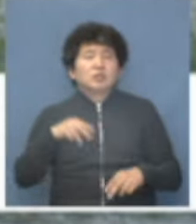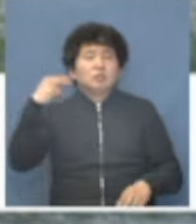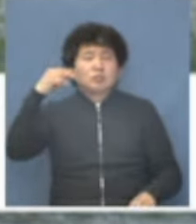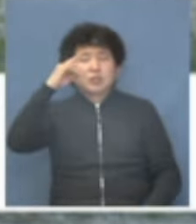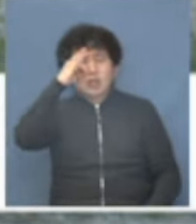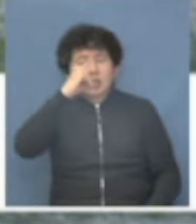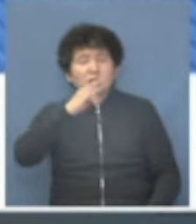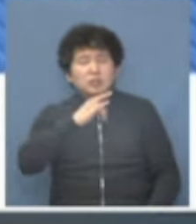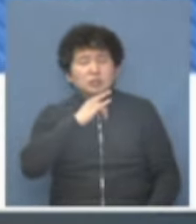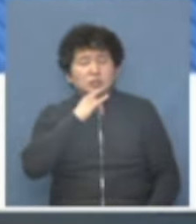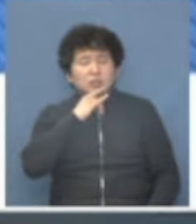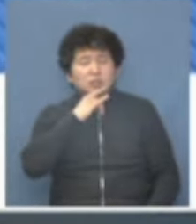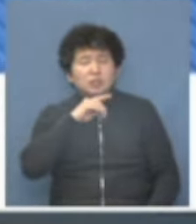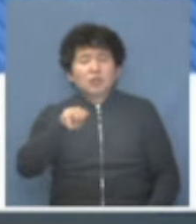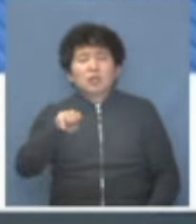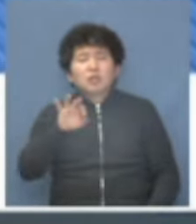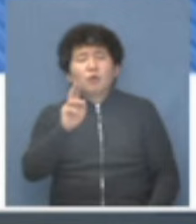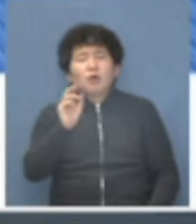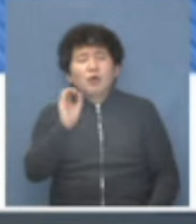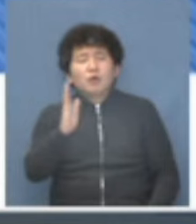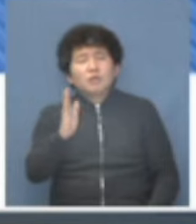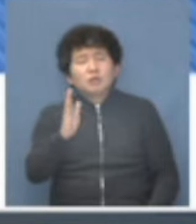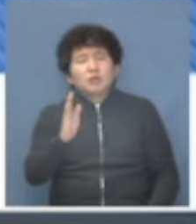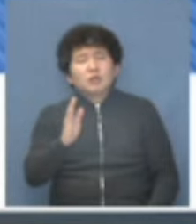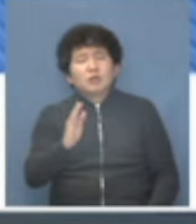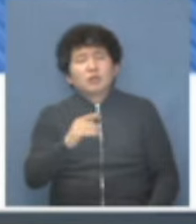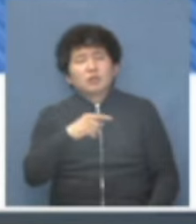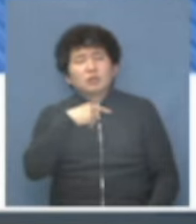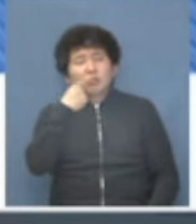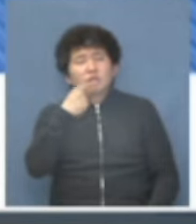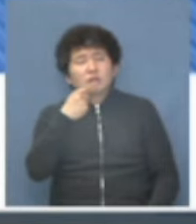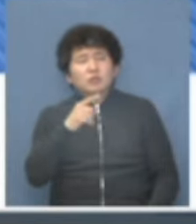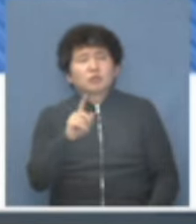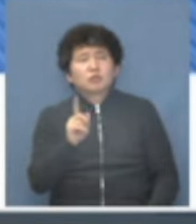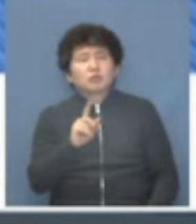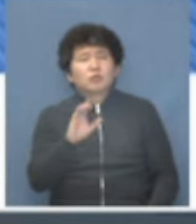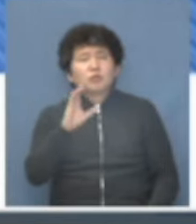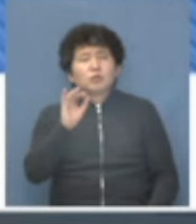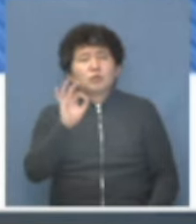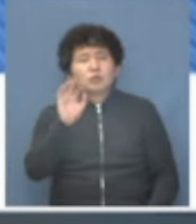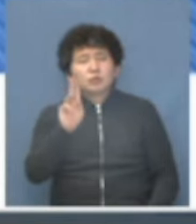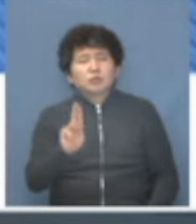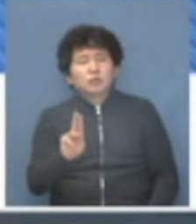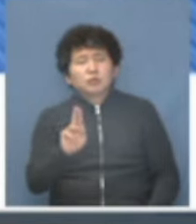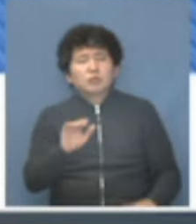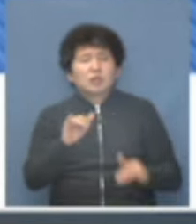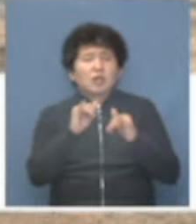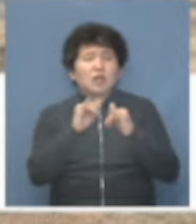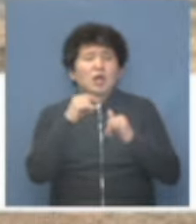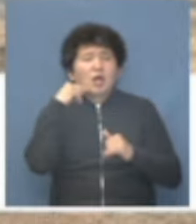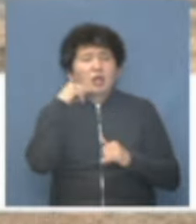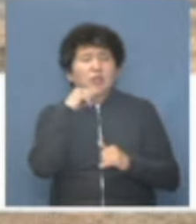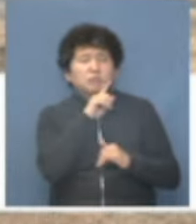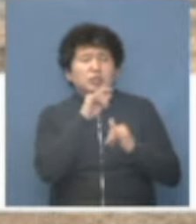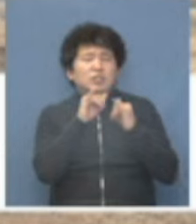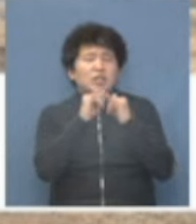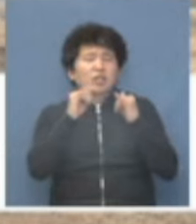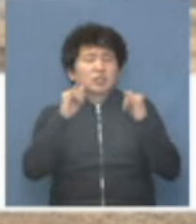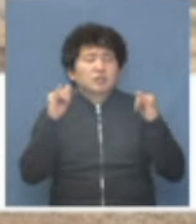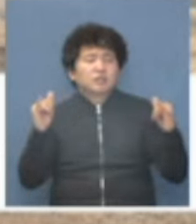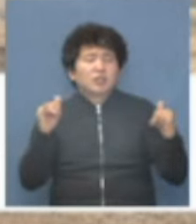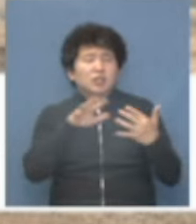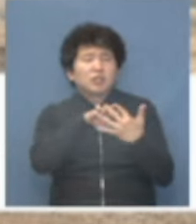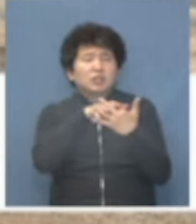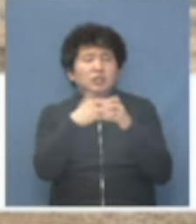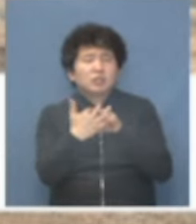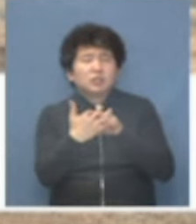Токаев не раз отмечал важность дальнейшего обеспечения стабильного социально-экономического развития регионов и повышения